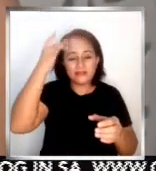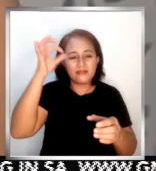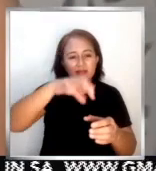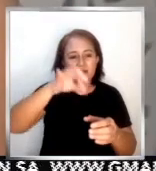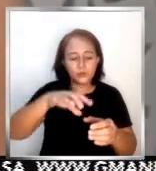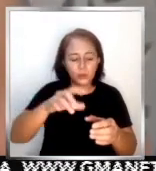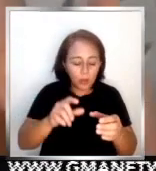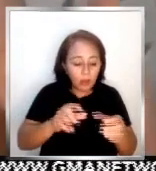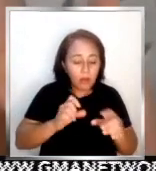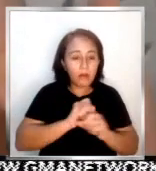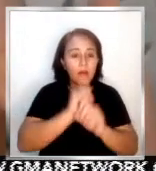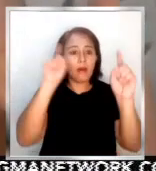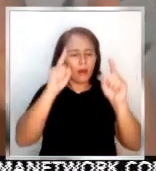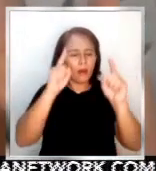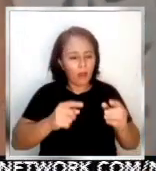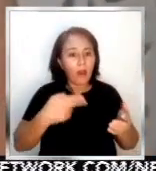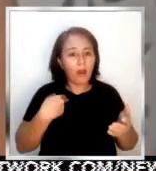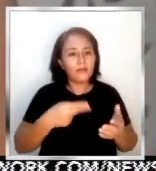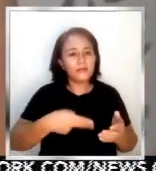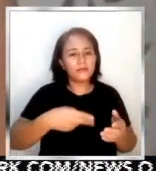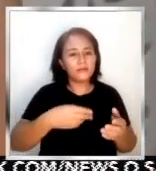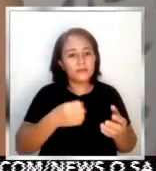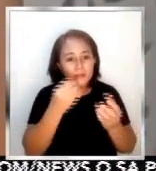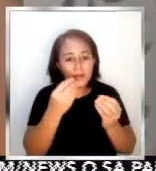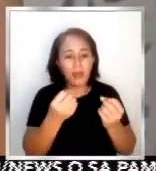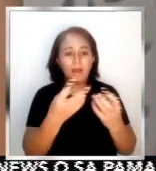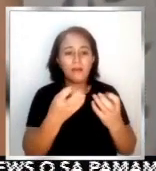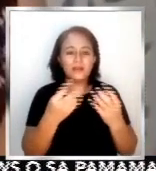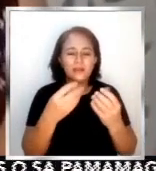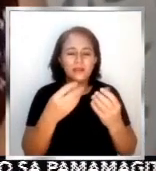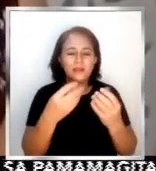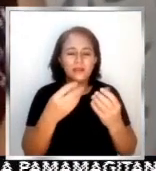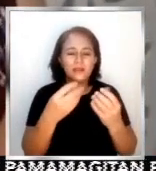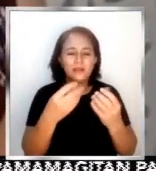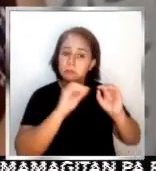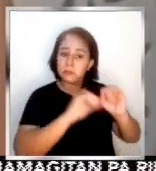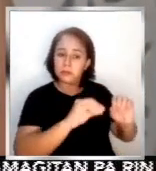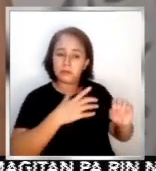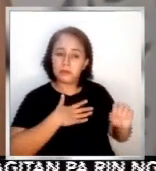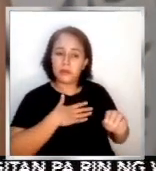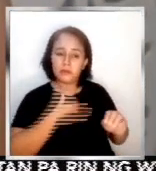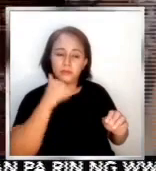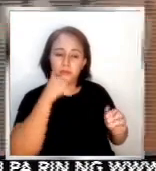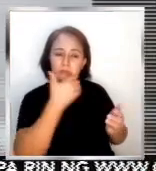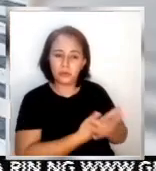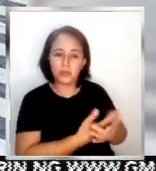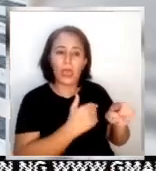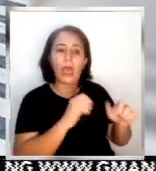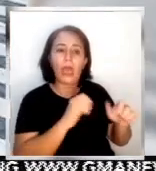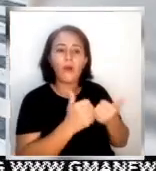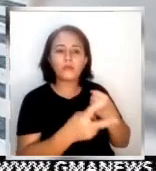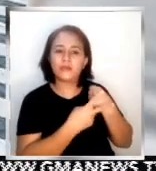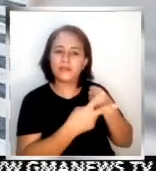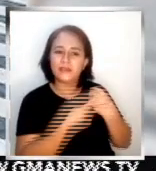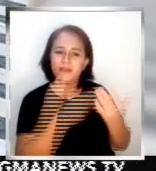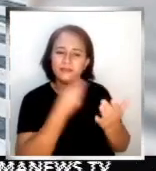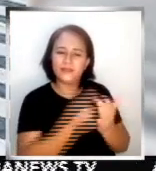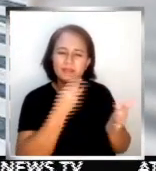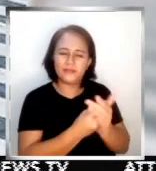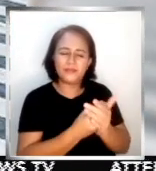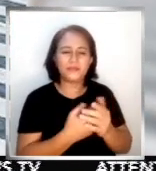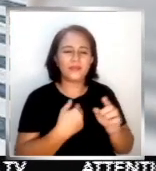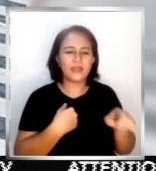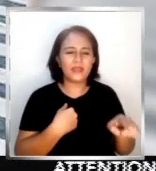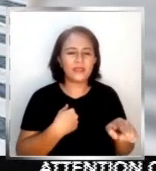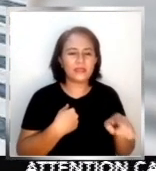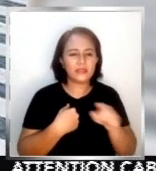ba? Ganun nyo. Like, ganun ko tinitrain si Ayesha nung bata kung paano siya magsisave ng money at a young age. Ang anak naman ng beauty queen na si